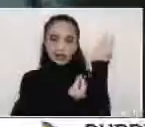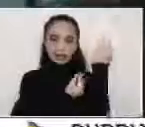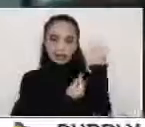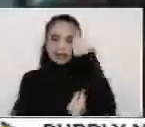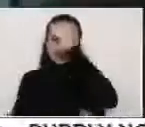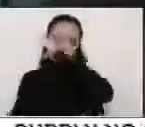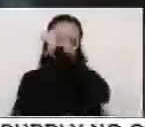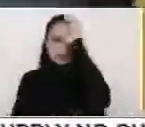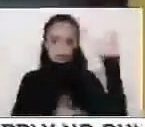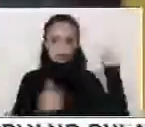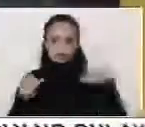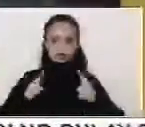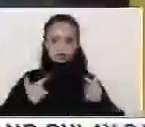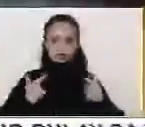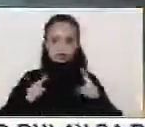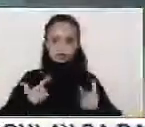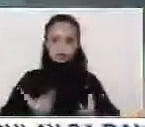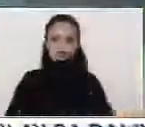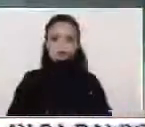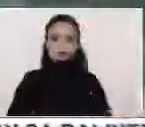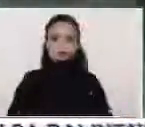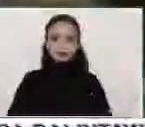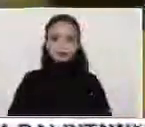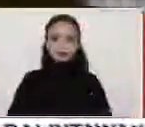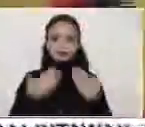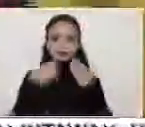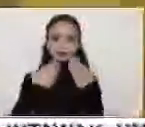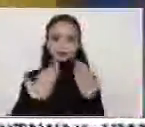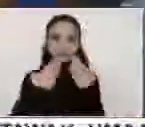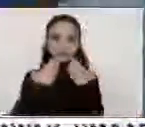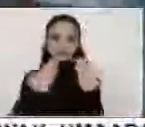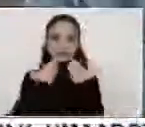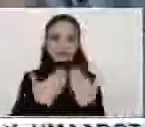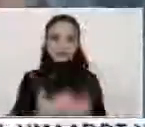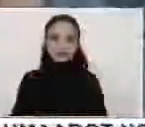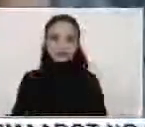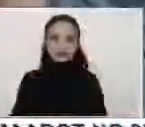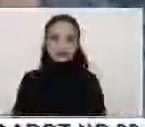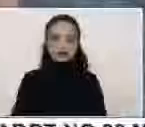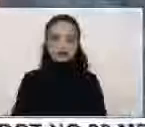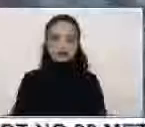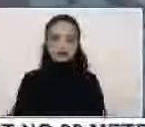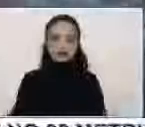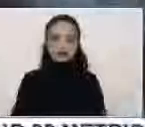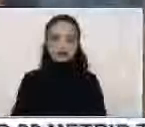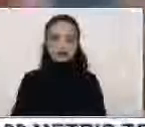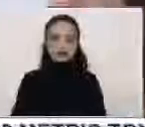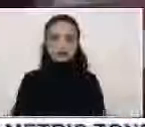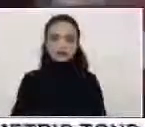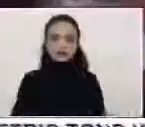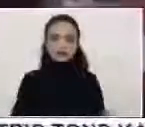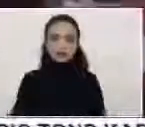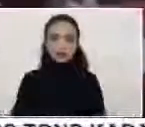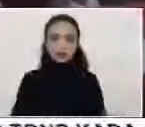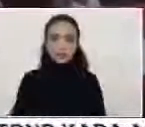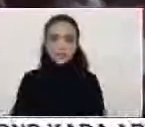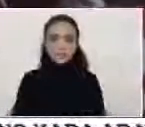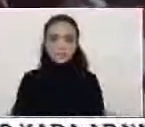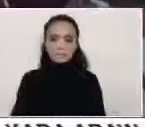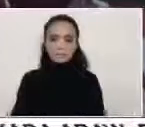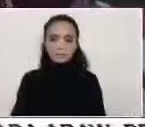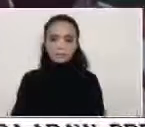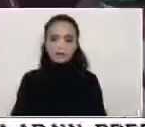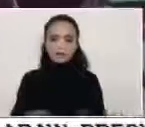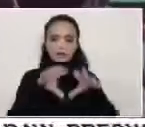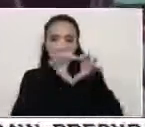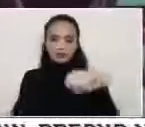pasado alas 11 kagabi. Nasamsam sa mga suspect na sina Jesse Boy Cruz, Prince Kevin Esteves at Marlon Yuki ang 70 gramo ng shabu